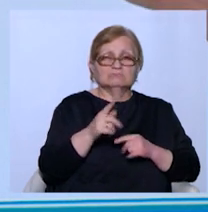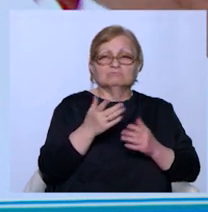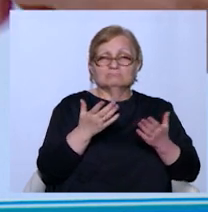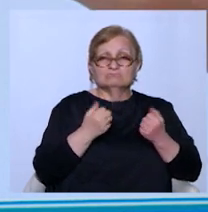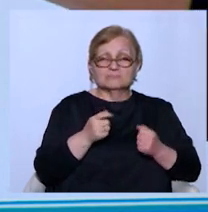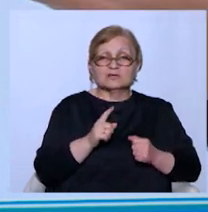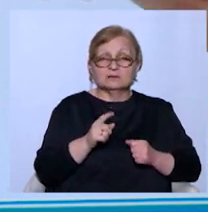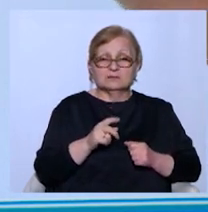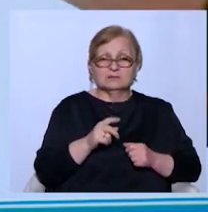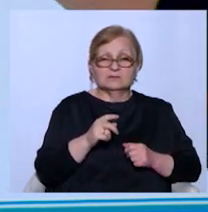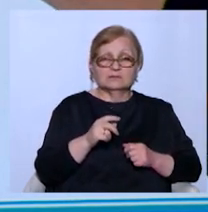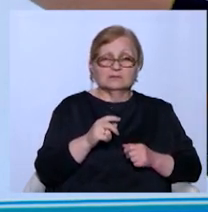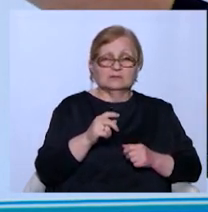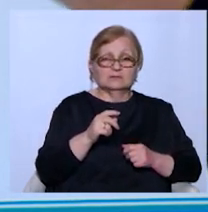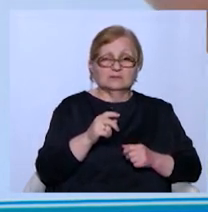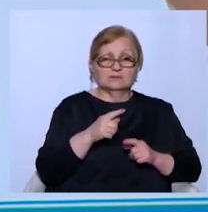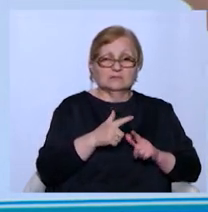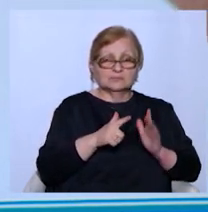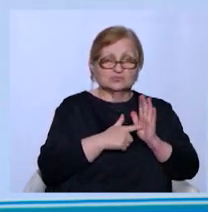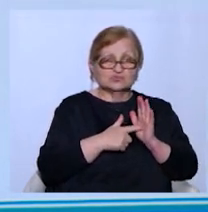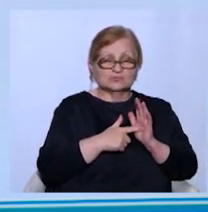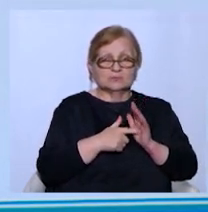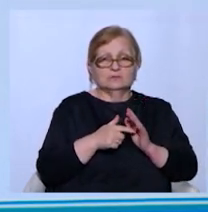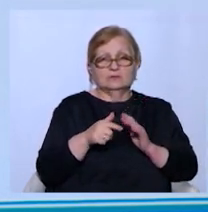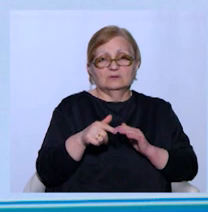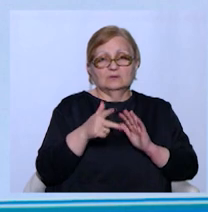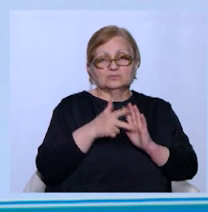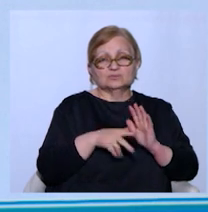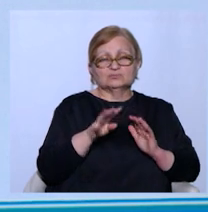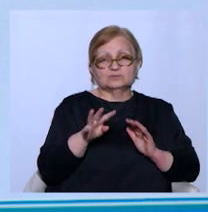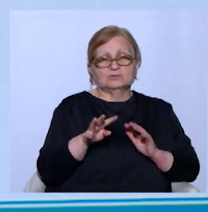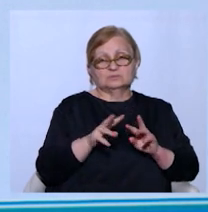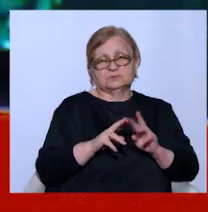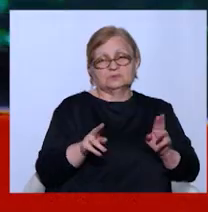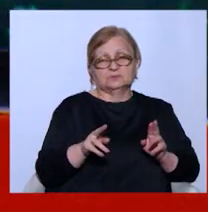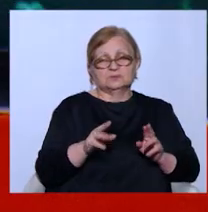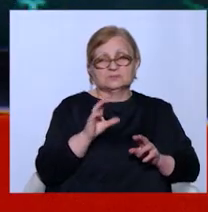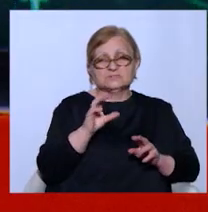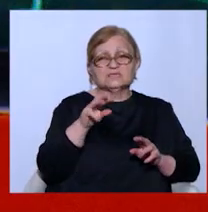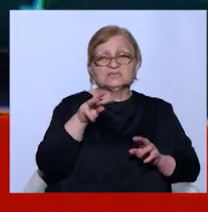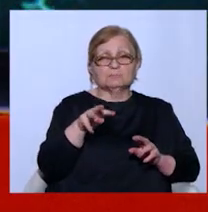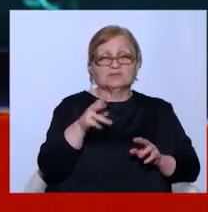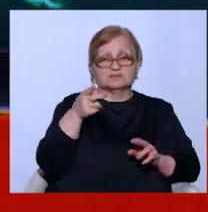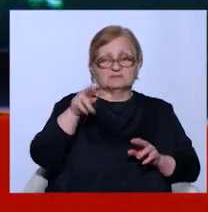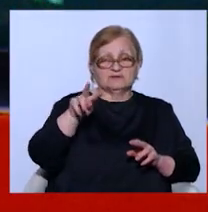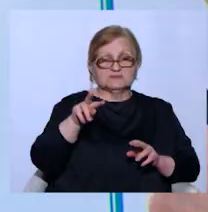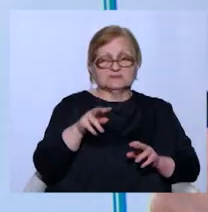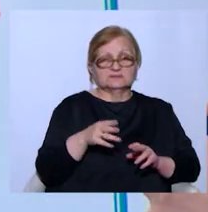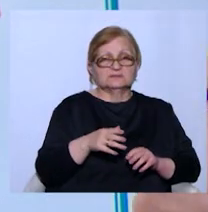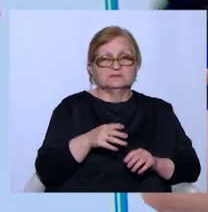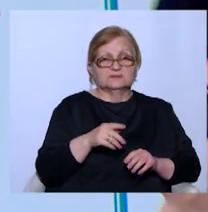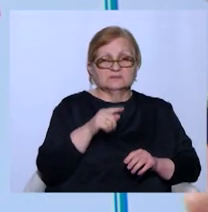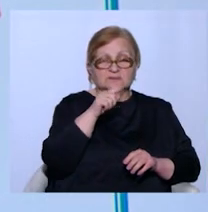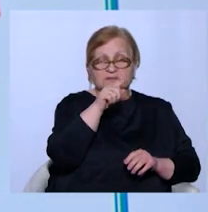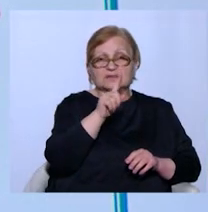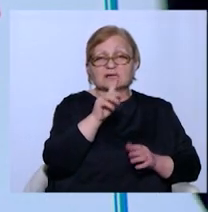მივიღეთ? ნახეთ, შეგვეკვეცა 7, ანალოგიურად 84. სანტიმეტრ კვადრატიან მეტრ კვადრატი რა ერთეულიც